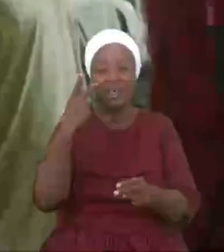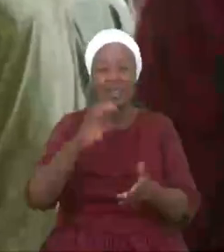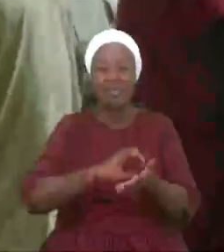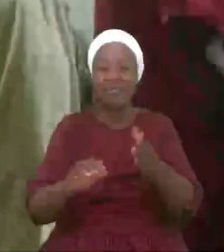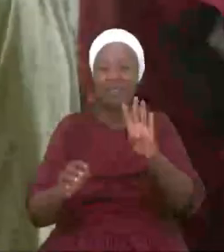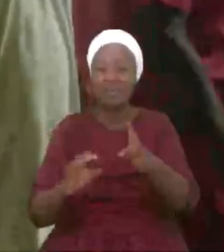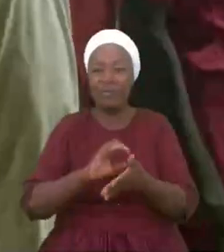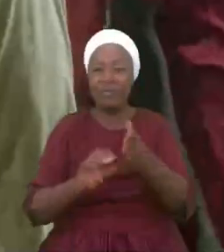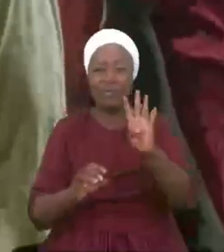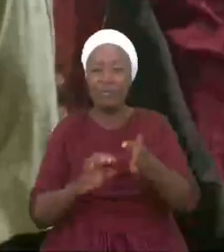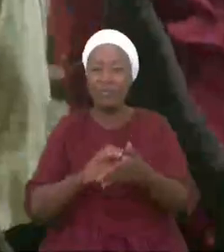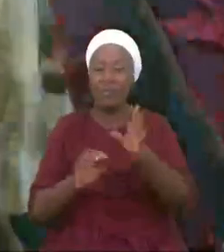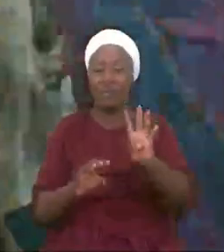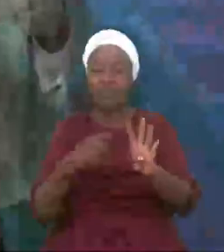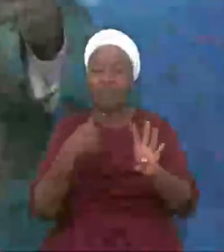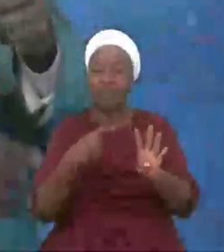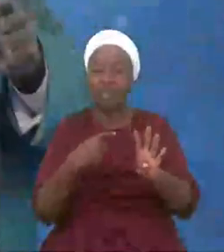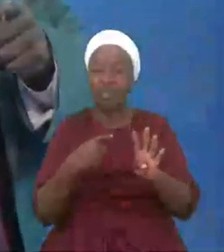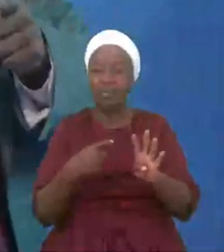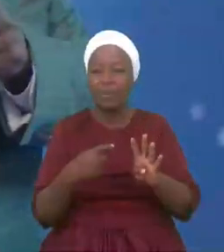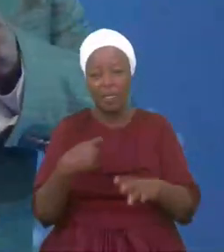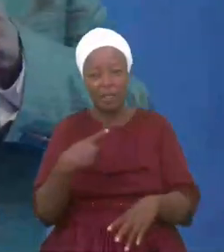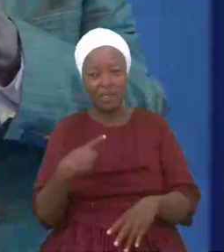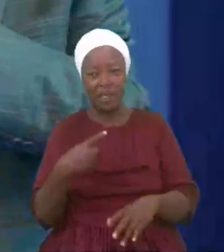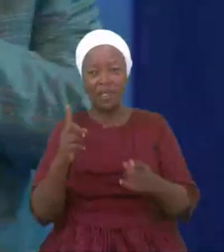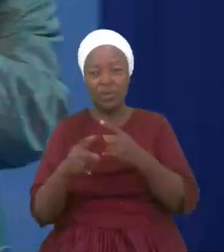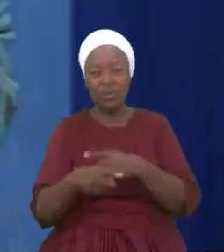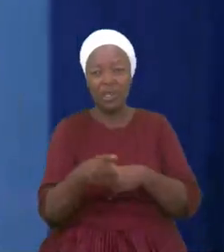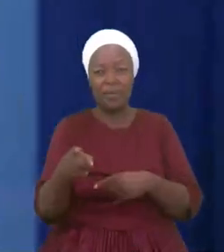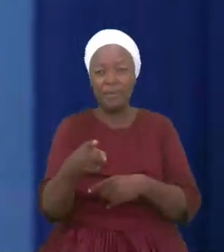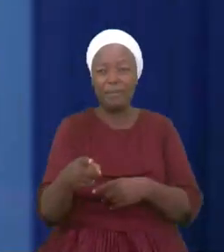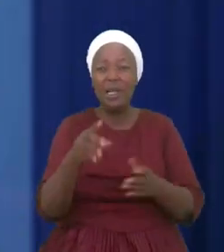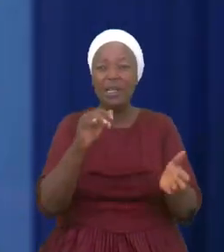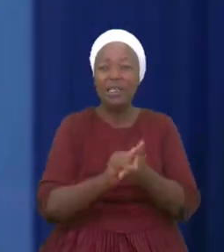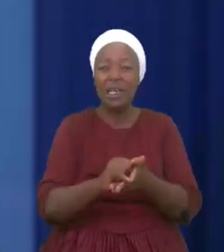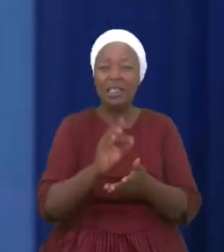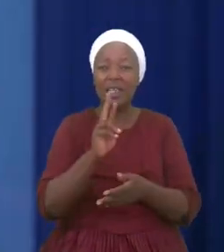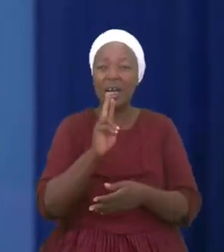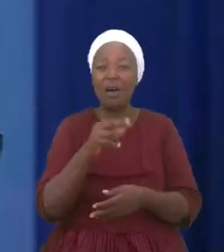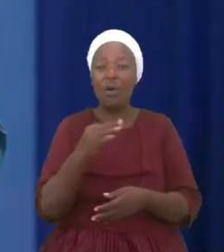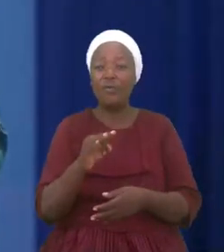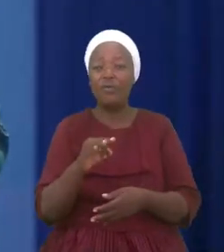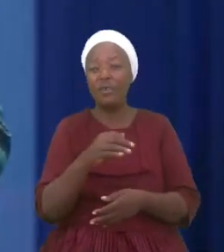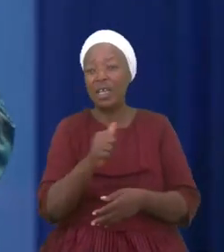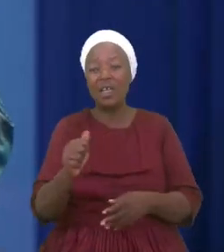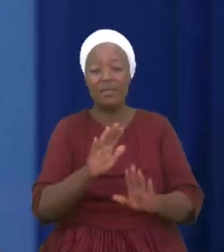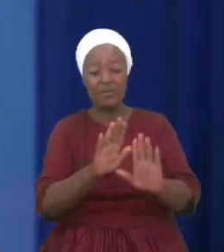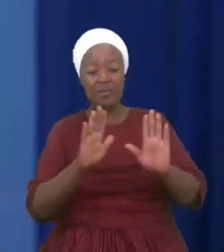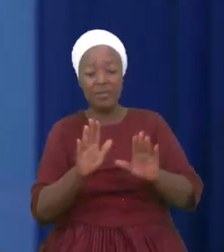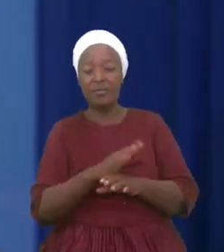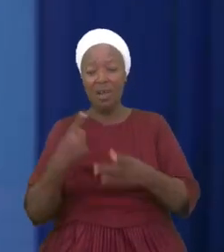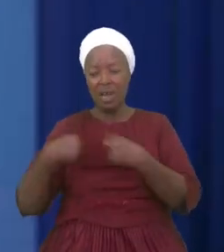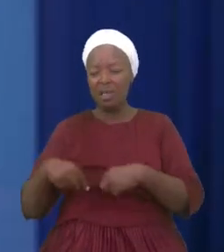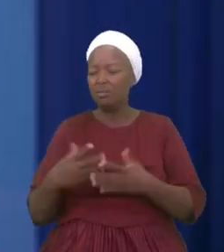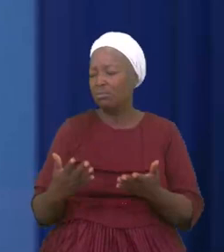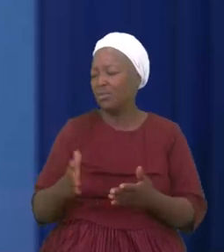affermis au nom de Jésus-Christ voyant le verset 4 là qui dit